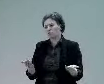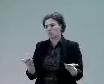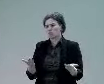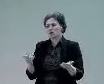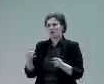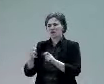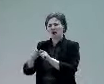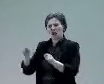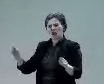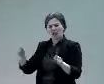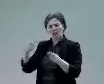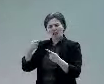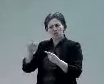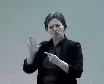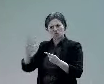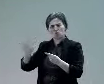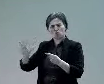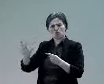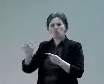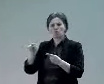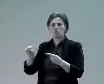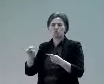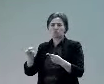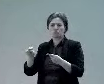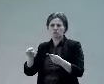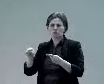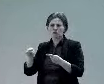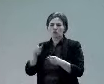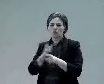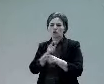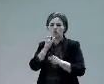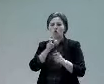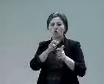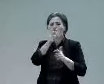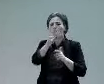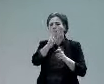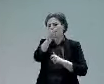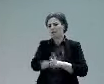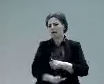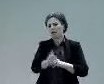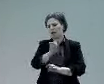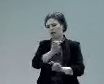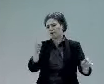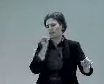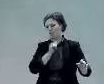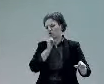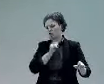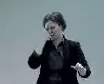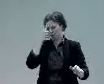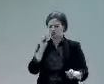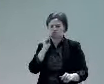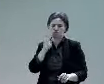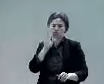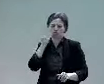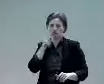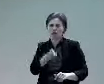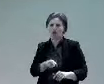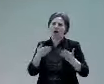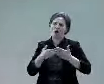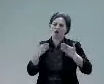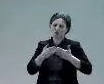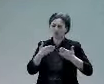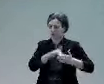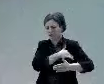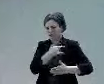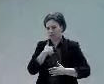leghista ci impone anche di liberare il paese da una bugia, che se qualche nostro ragazzo o ragazza, studente o studentessa, fanno fatica oggi a